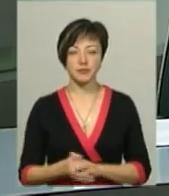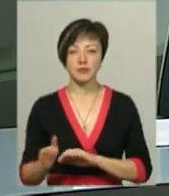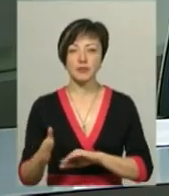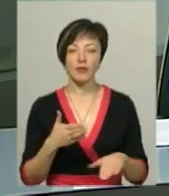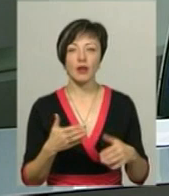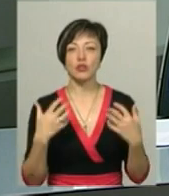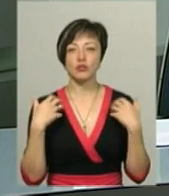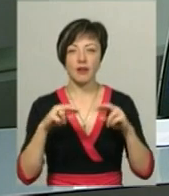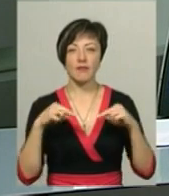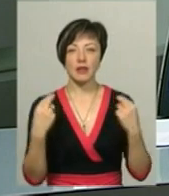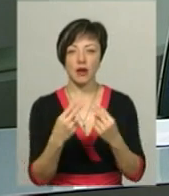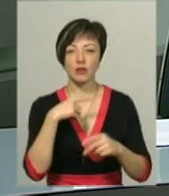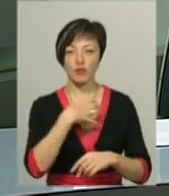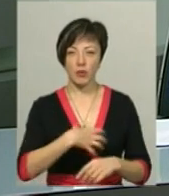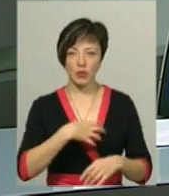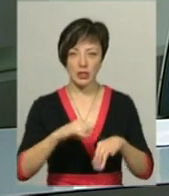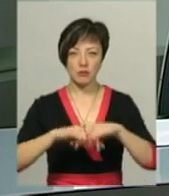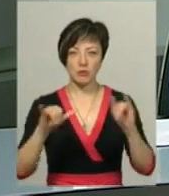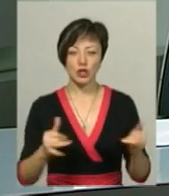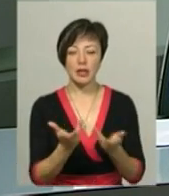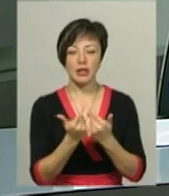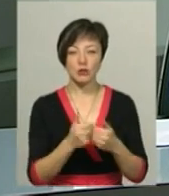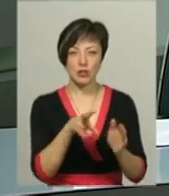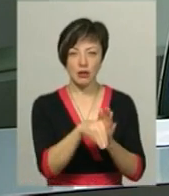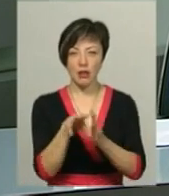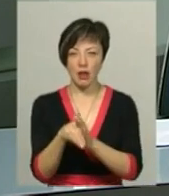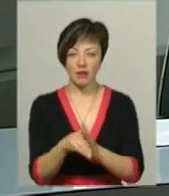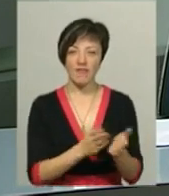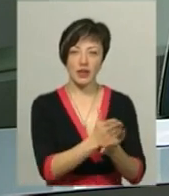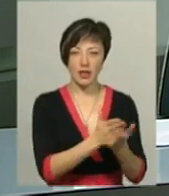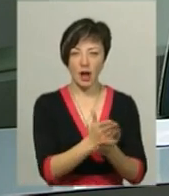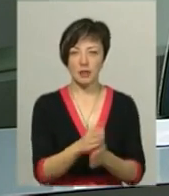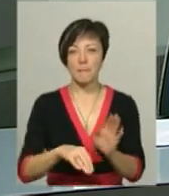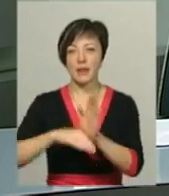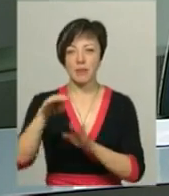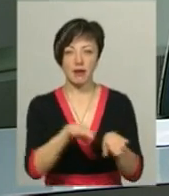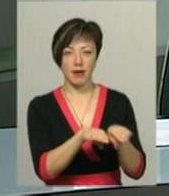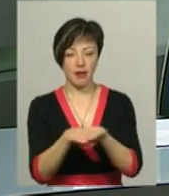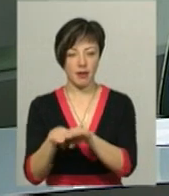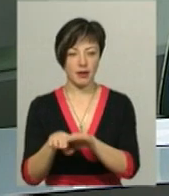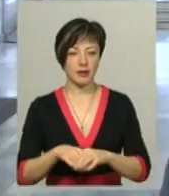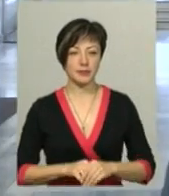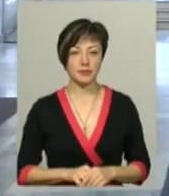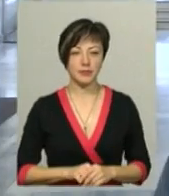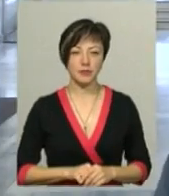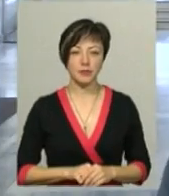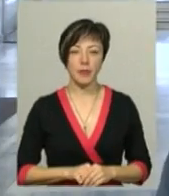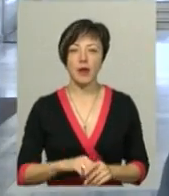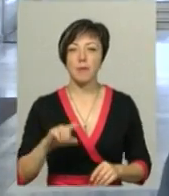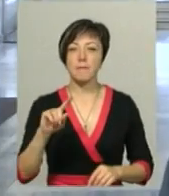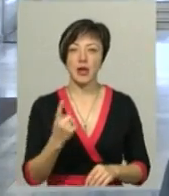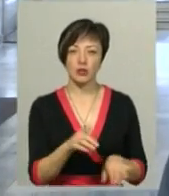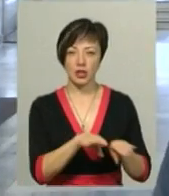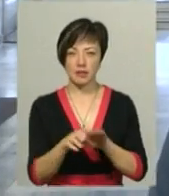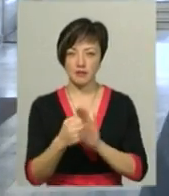Хіблін каже, у пріоритеті збільшення кількісного складу у ветеранській та прем'єр-лігах. В першій лізі у